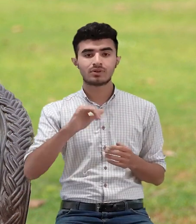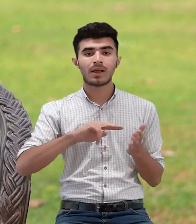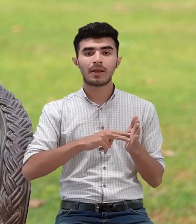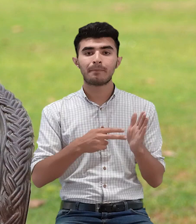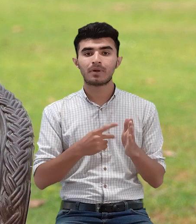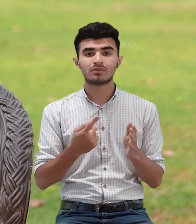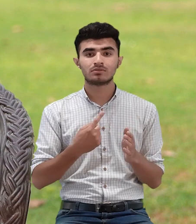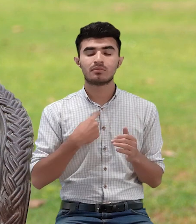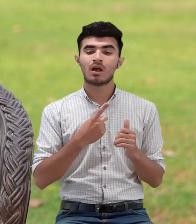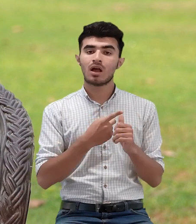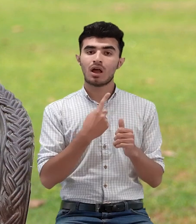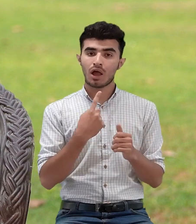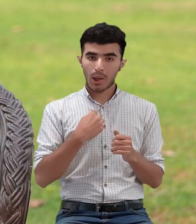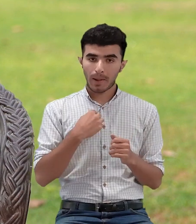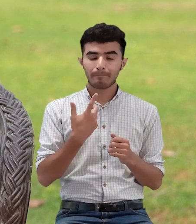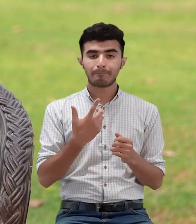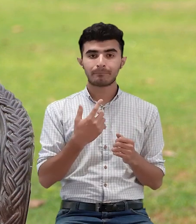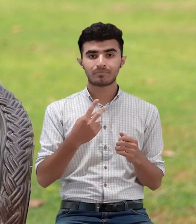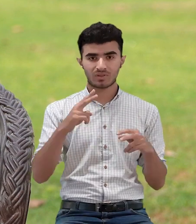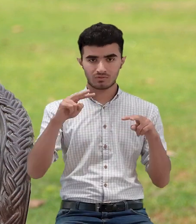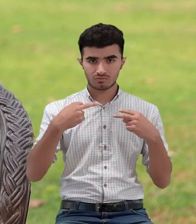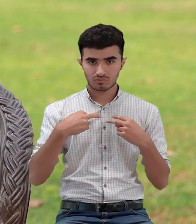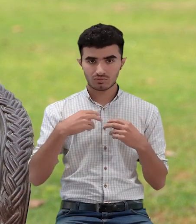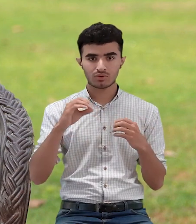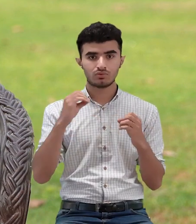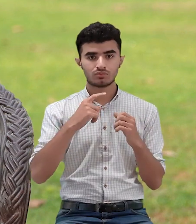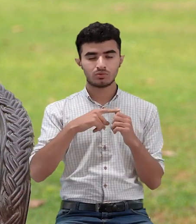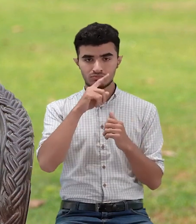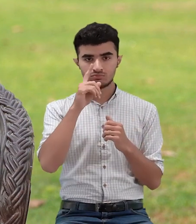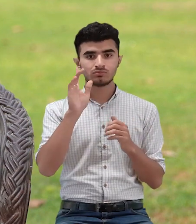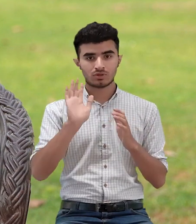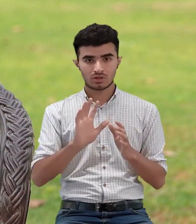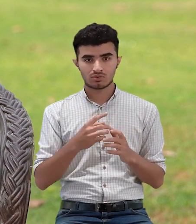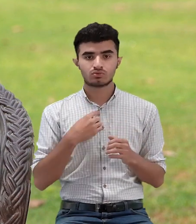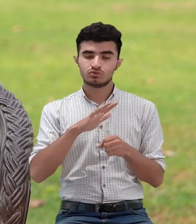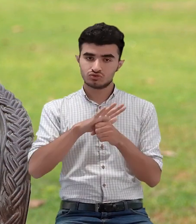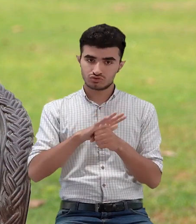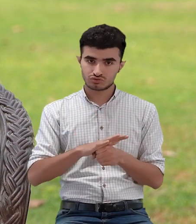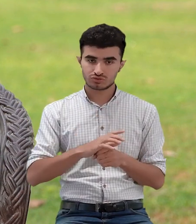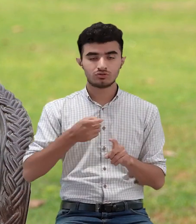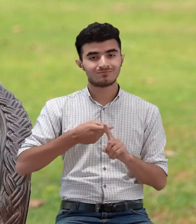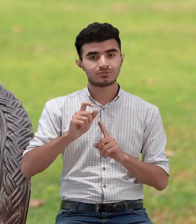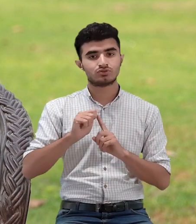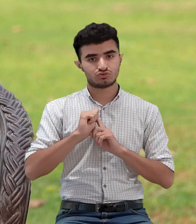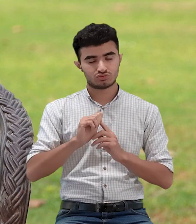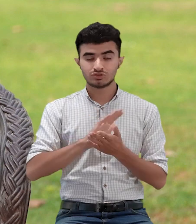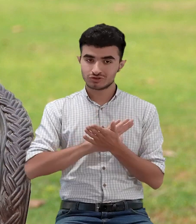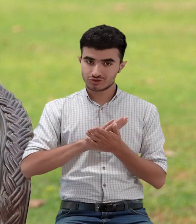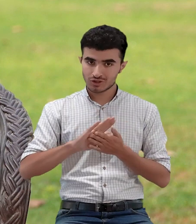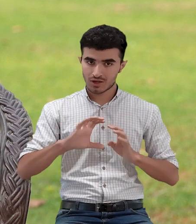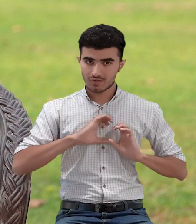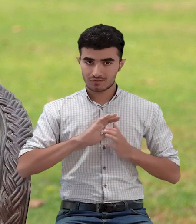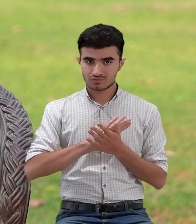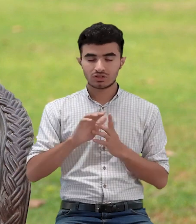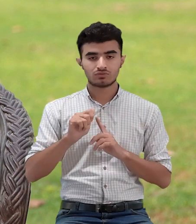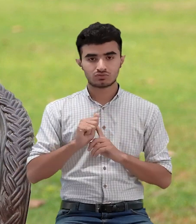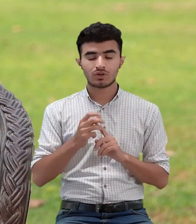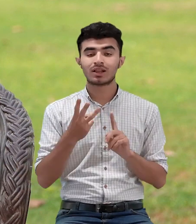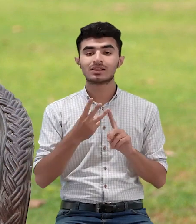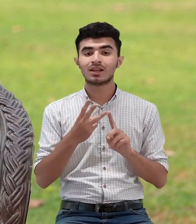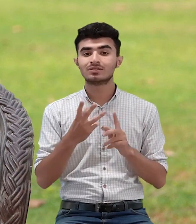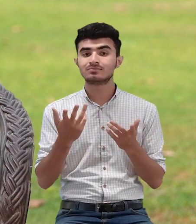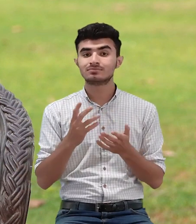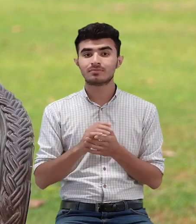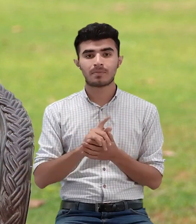تو اس کا مطلب یہ ہے کہ میں اپنے آپ کے اندر ایروگینس رکھتا ہوں، اس کو ایلیمینیٹ کرنا چاہیے، صاف کرنا چاہیے۔